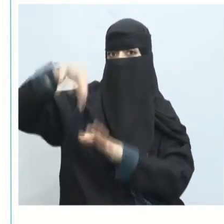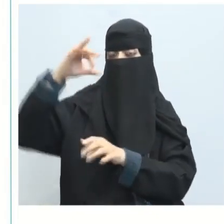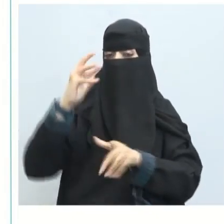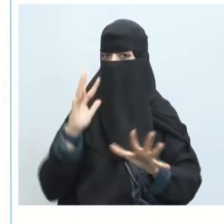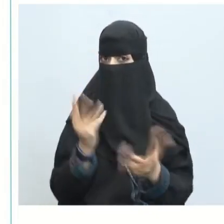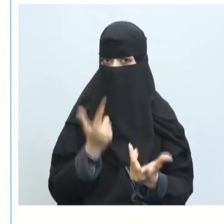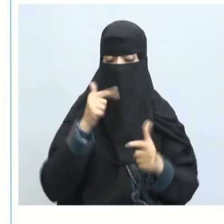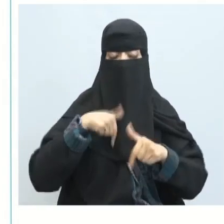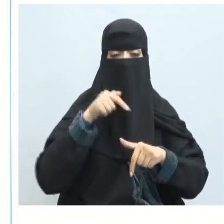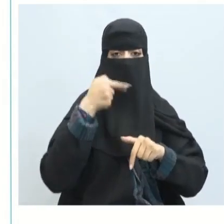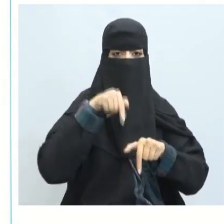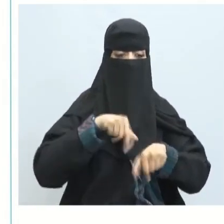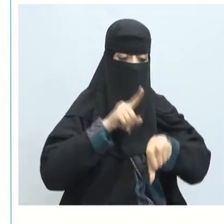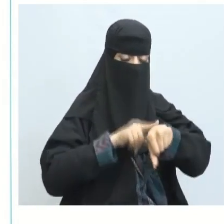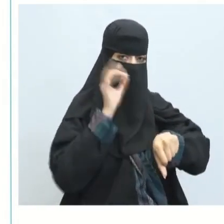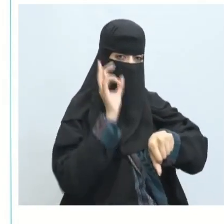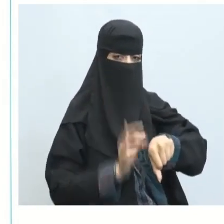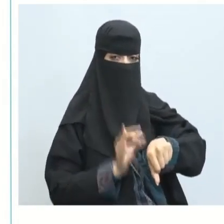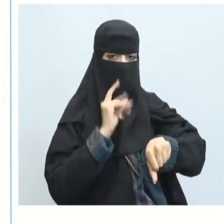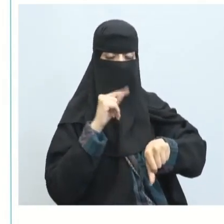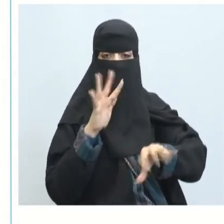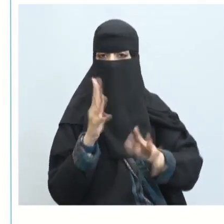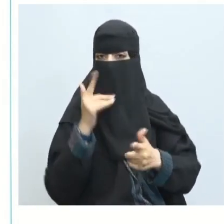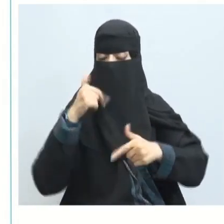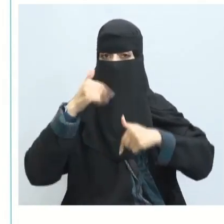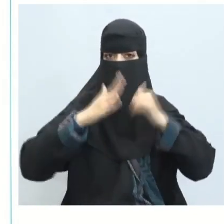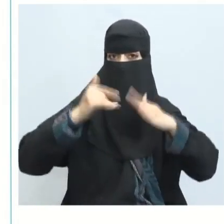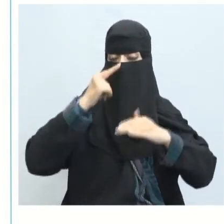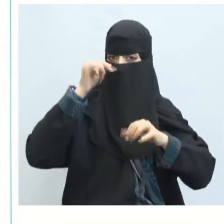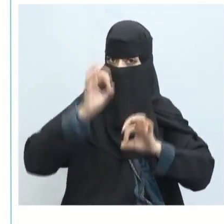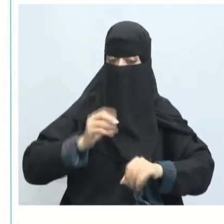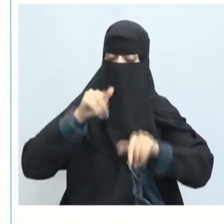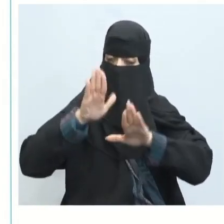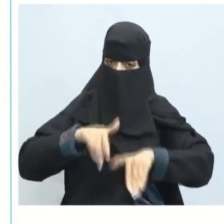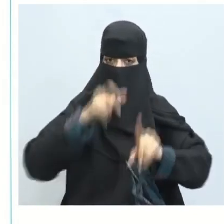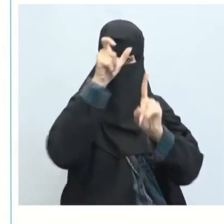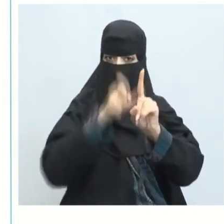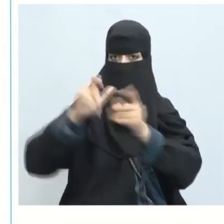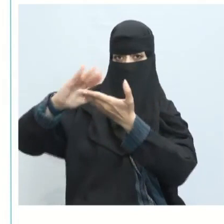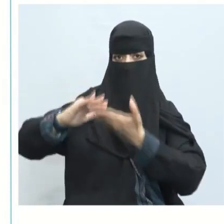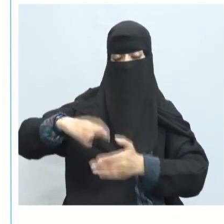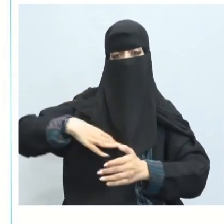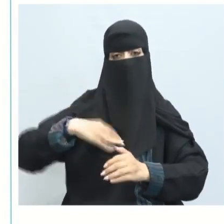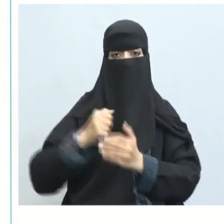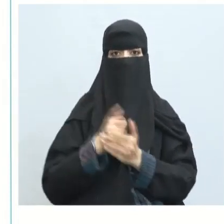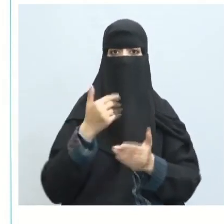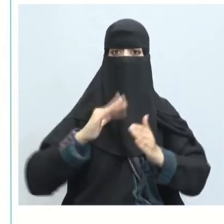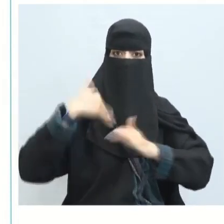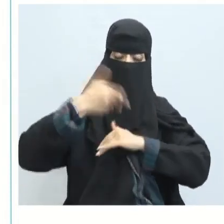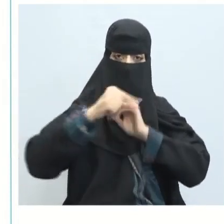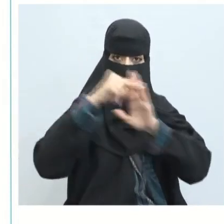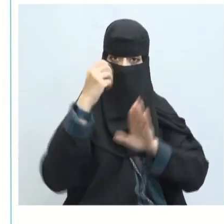ذلك تحدثنا عن اداره الوقت ذكرنا انها مهمه ومهاره لابد ان تتوفر في السكرتير في الدرس